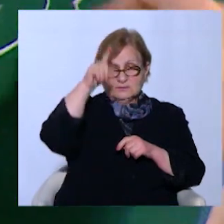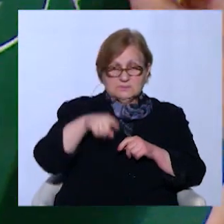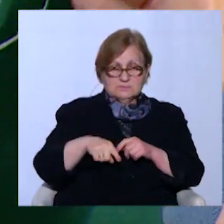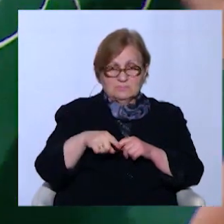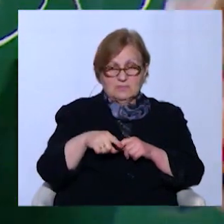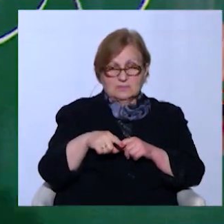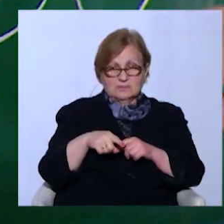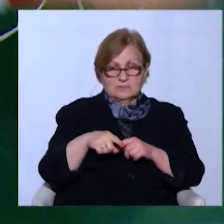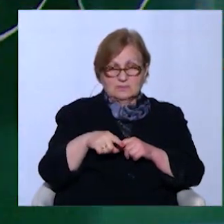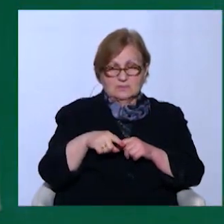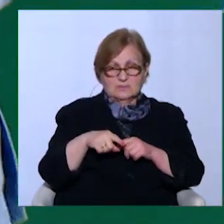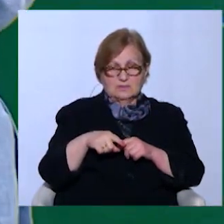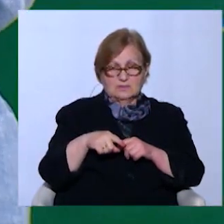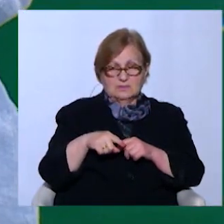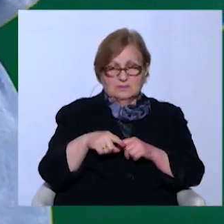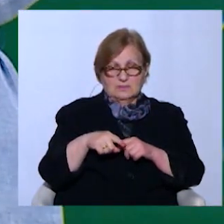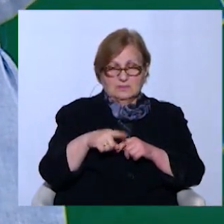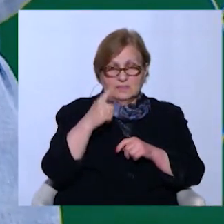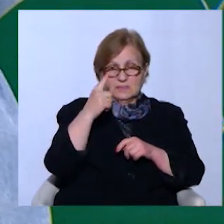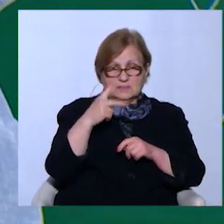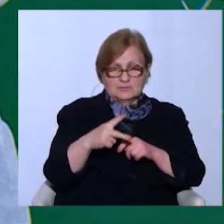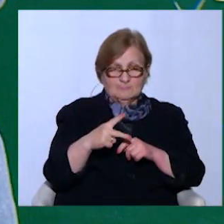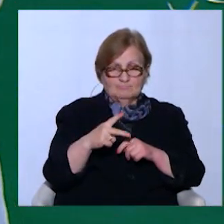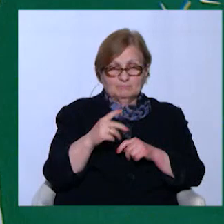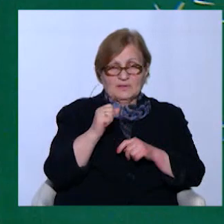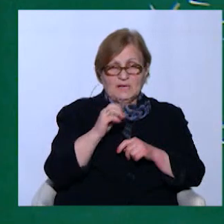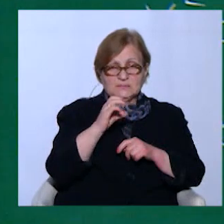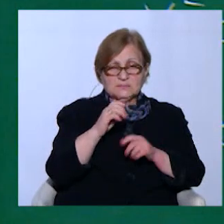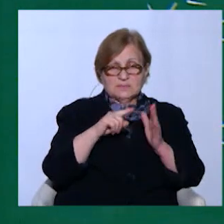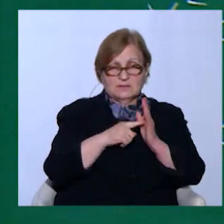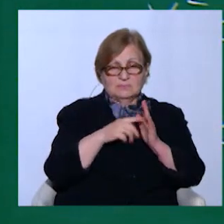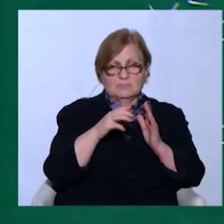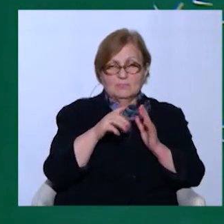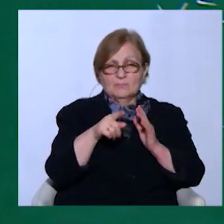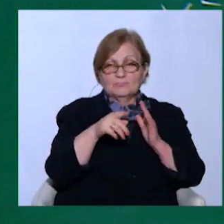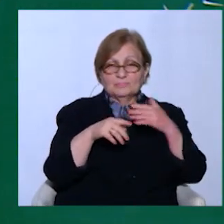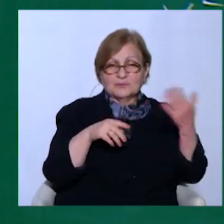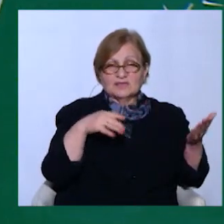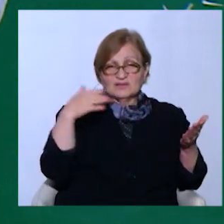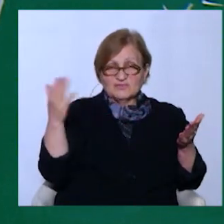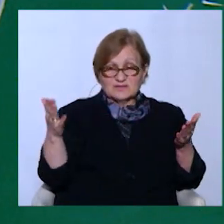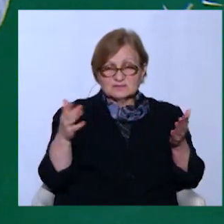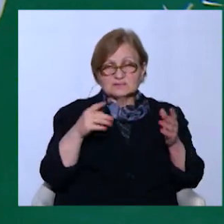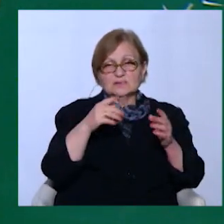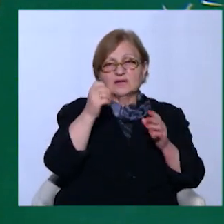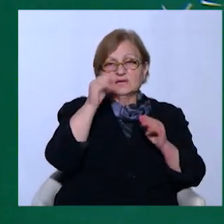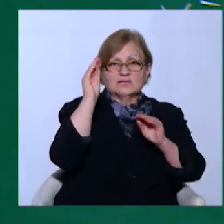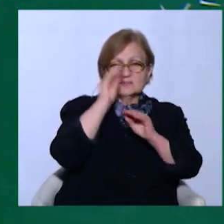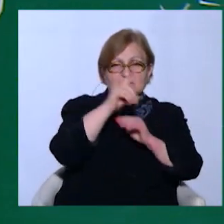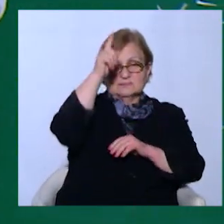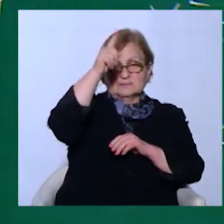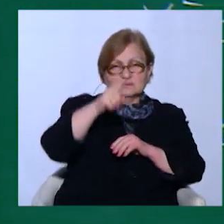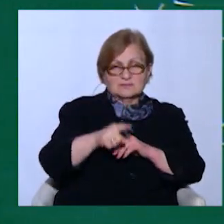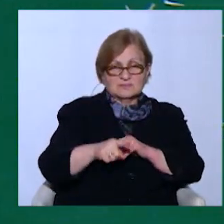სიმაღლის ნახეთ 1 მეორედი AC გავამრავლოთ BD-ზე, ანუ გვერდი და მასზე დაშვებული სიმაღლის